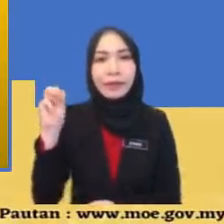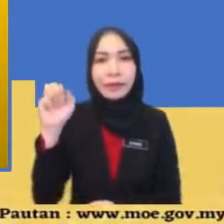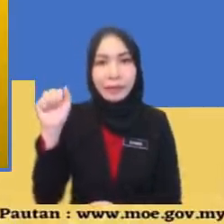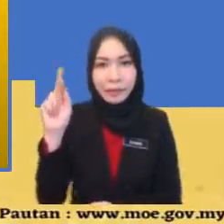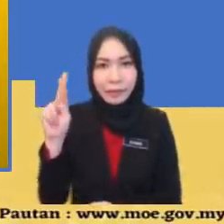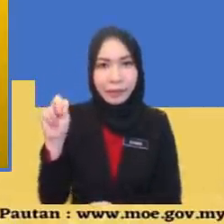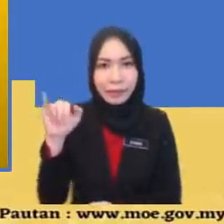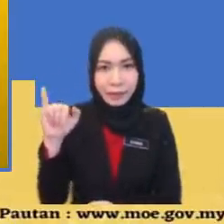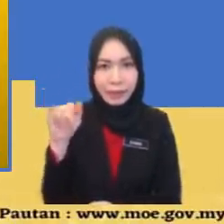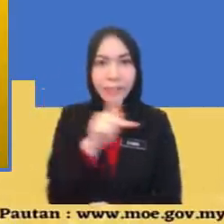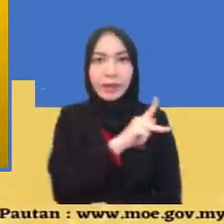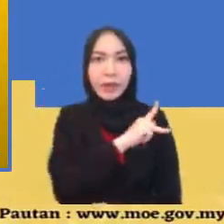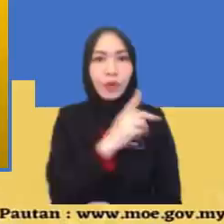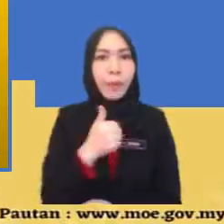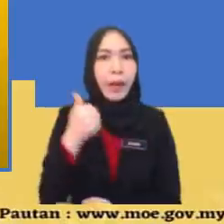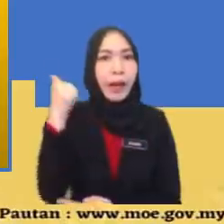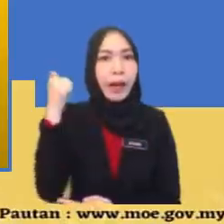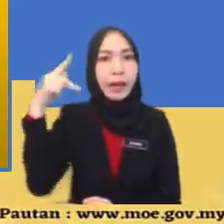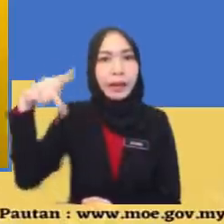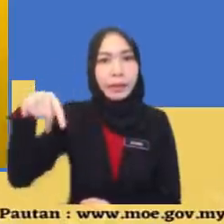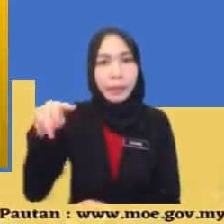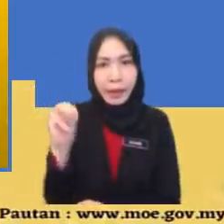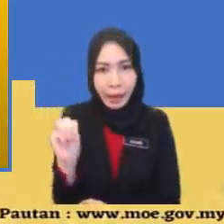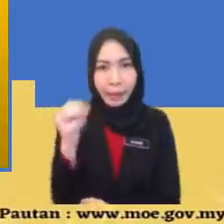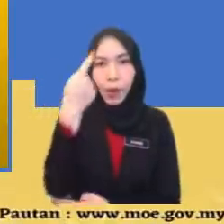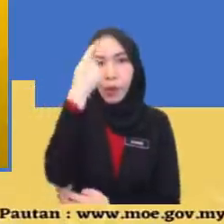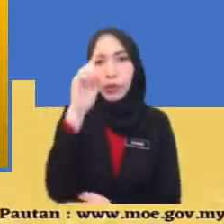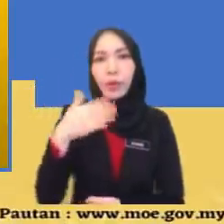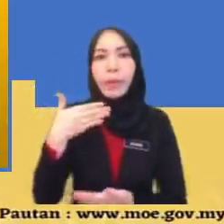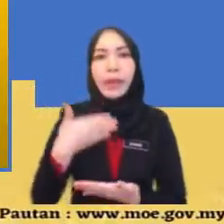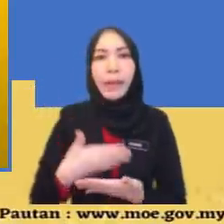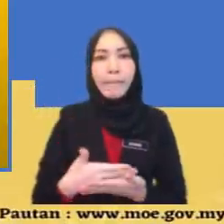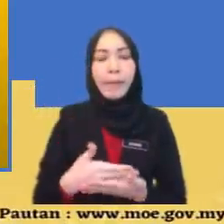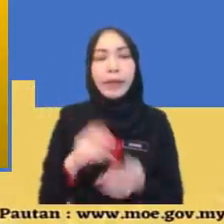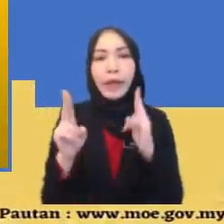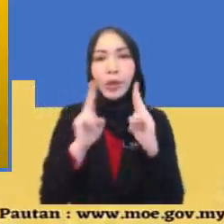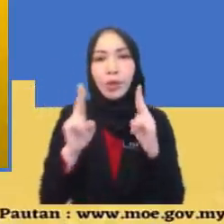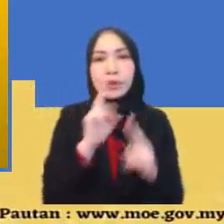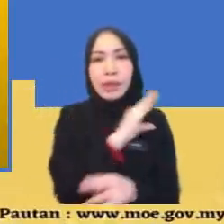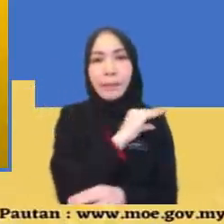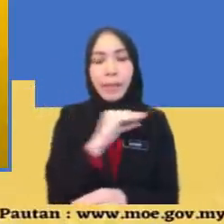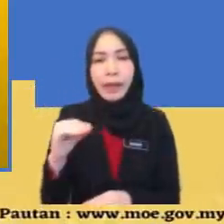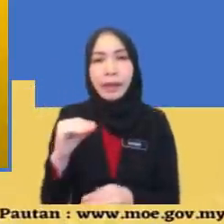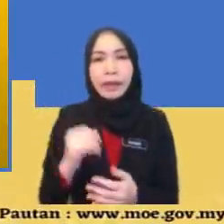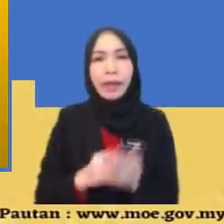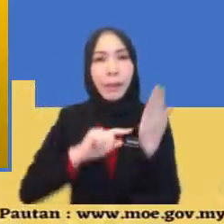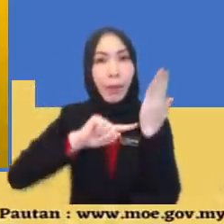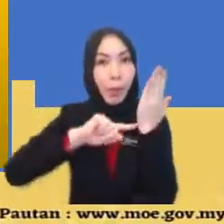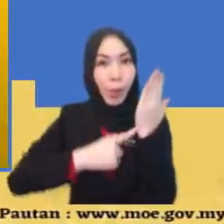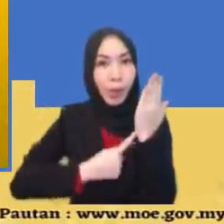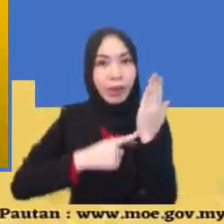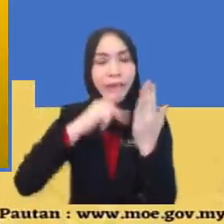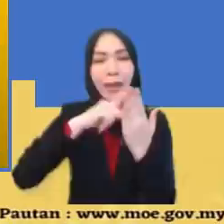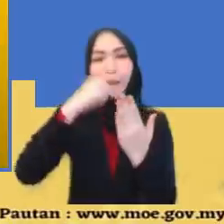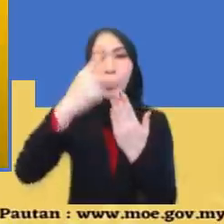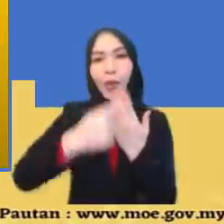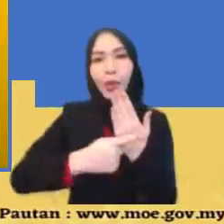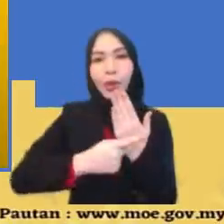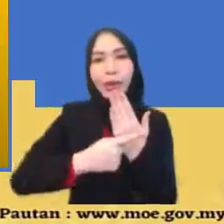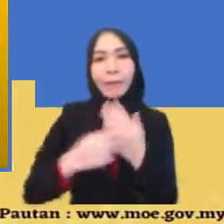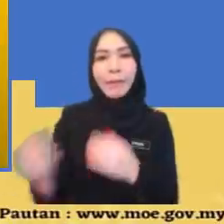pengarah pendidikan Indonesia baik menyampaikan ucapan dan seterusnya meresmikan program pemetaan